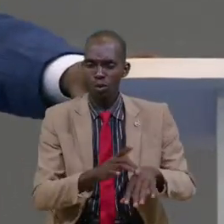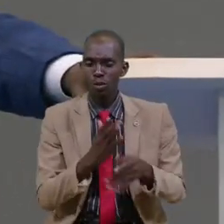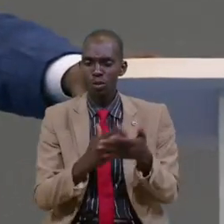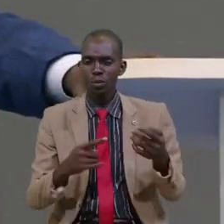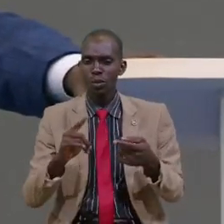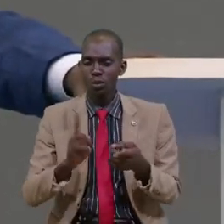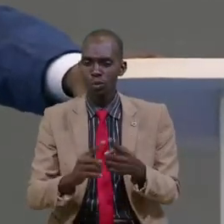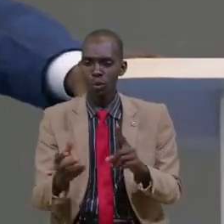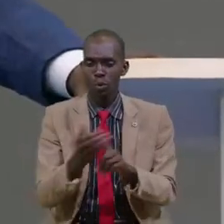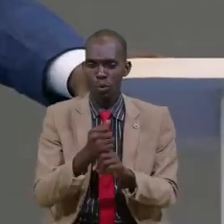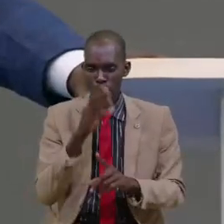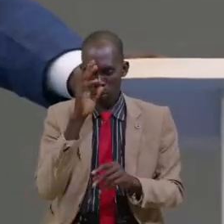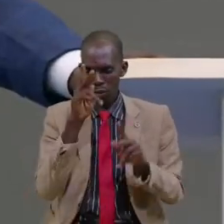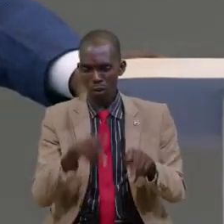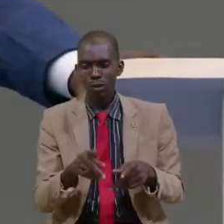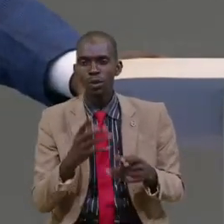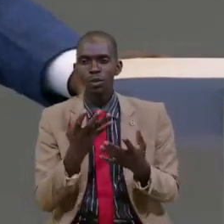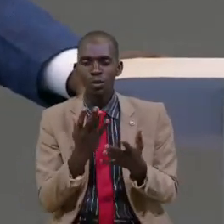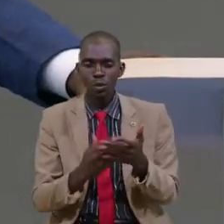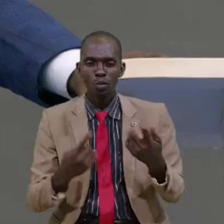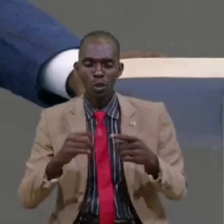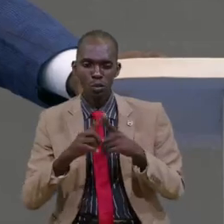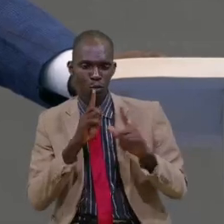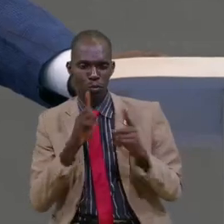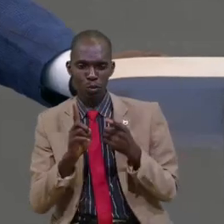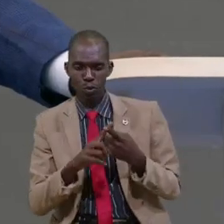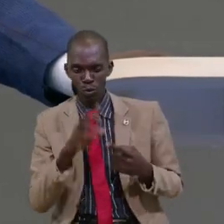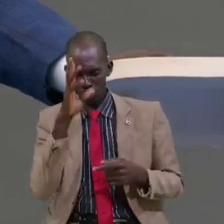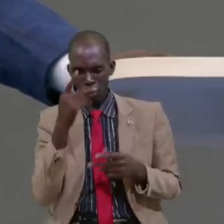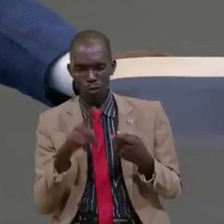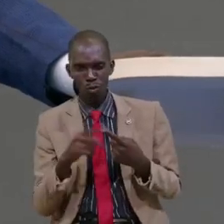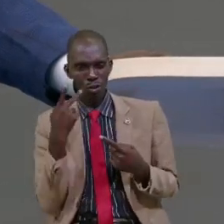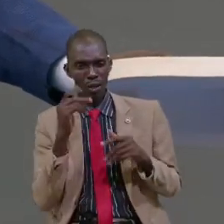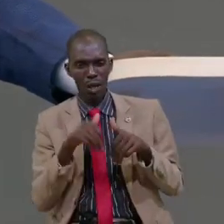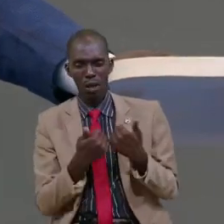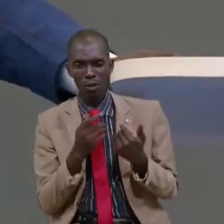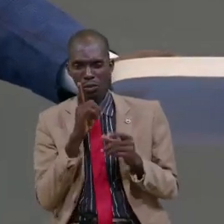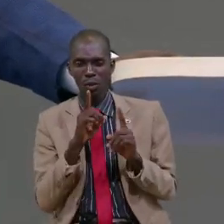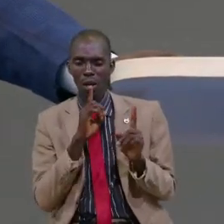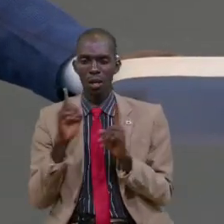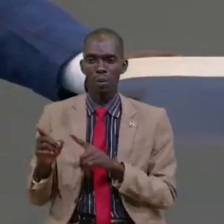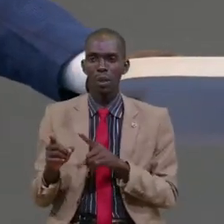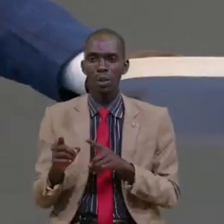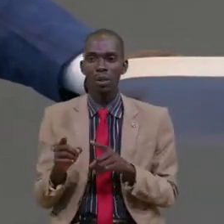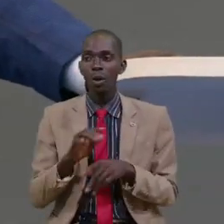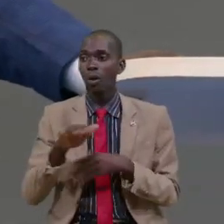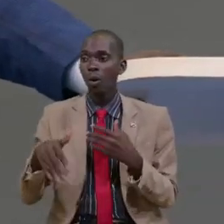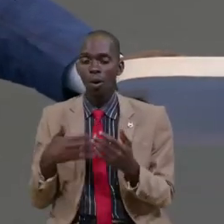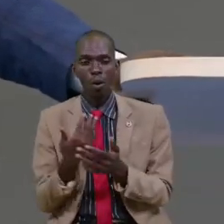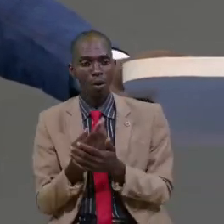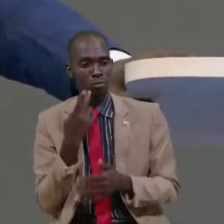le pinçaient, certains essayaient de lui parler. Ils ont tous vu que